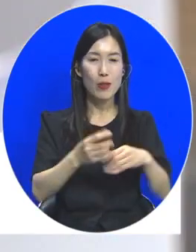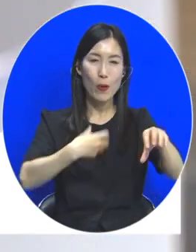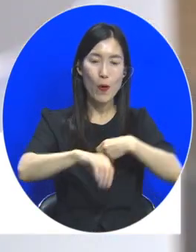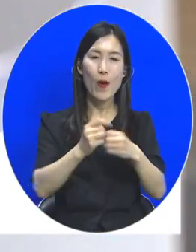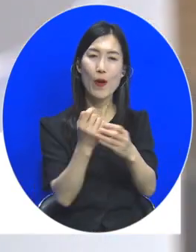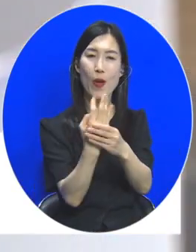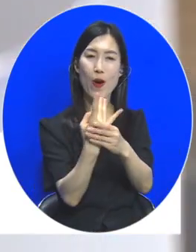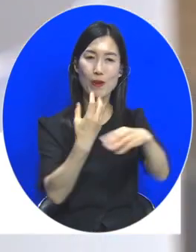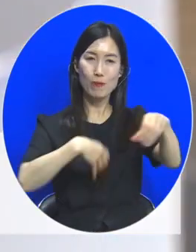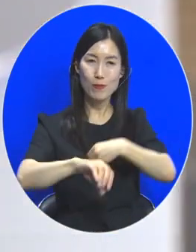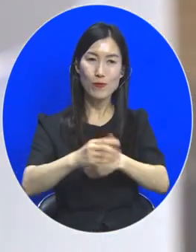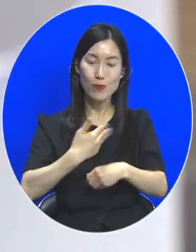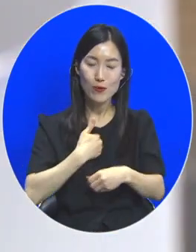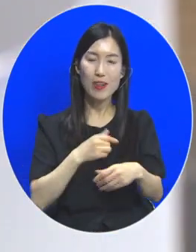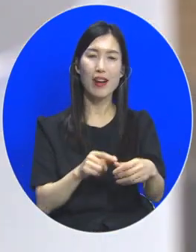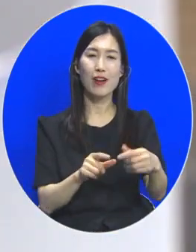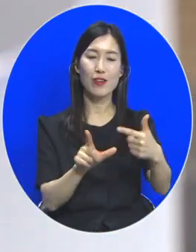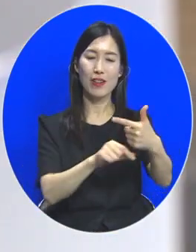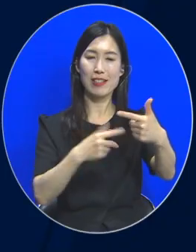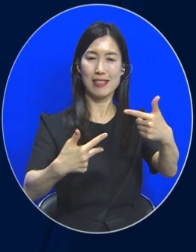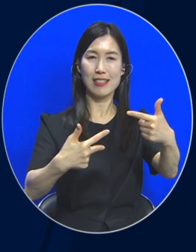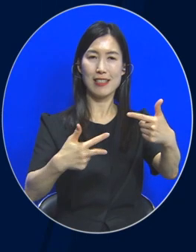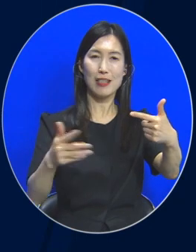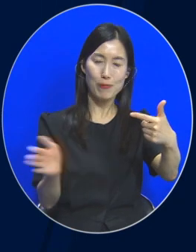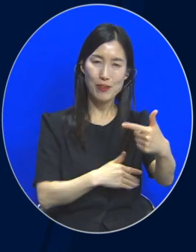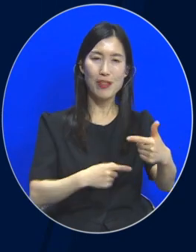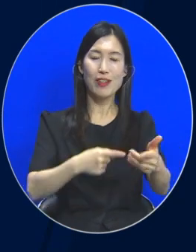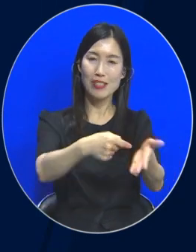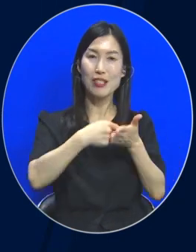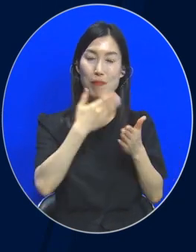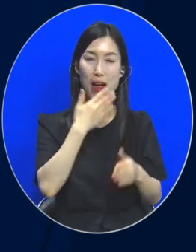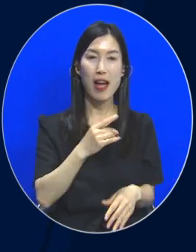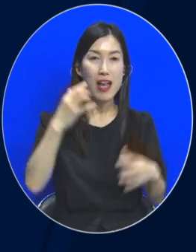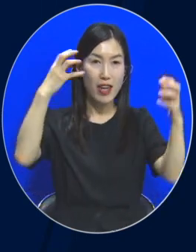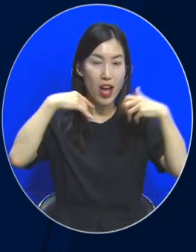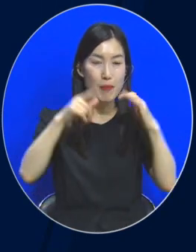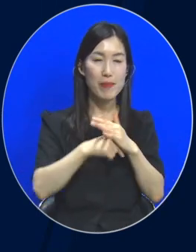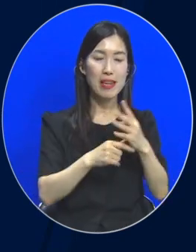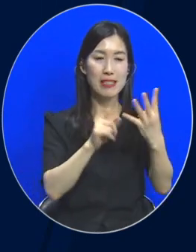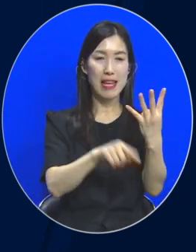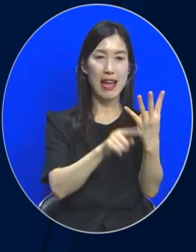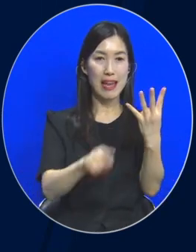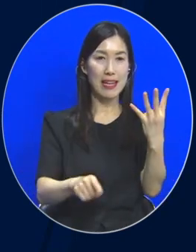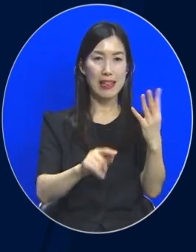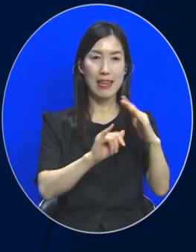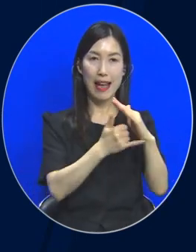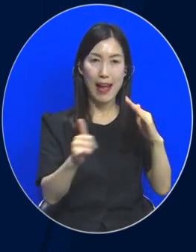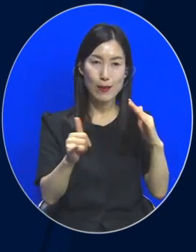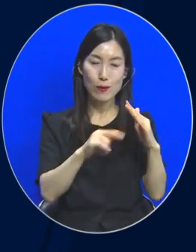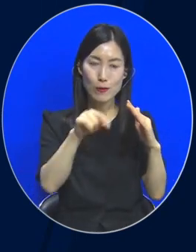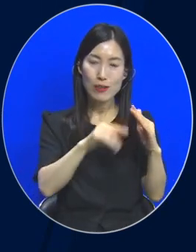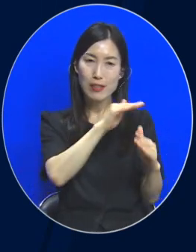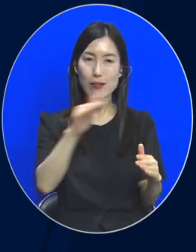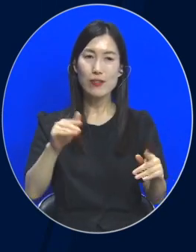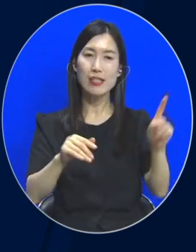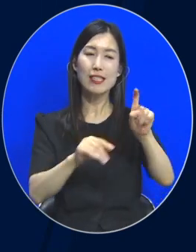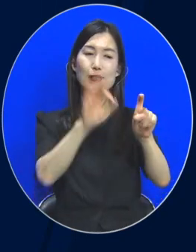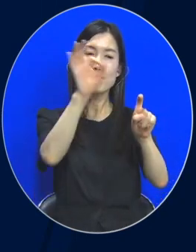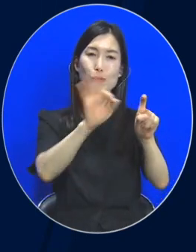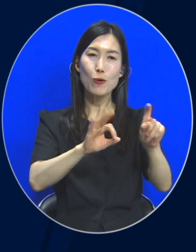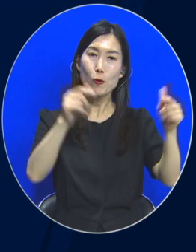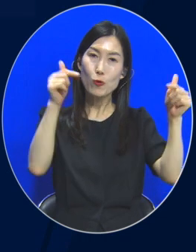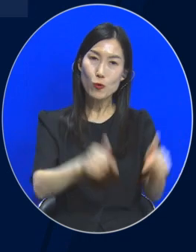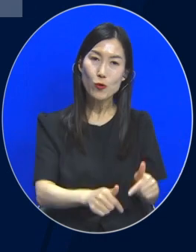캐시백을 7일부터 신청할 수 있습니다 여름철 4인가구 평균 전기 사용량을 10% 줄이면 3,900원을